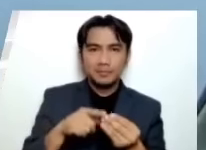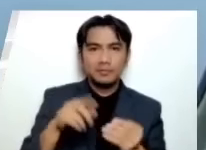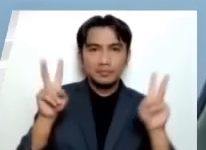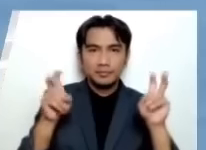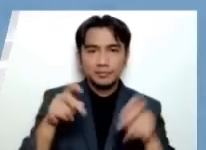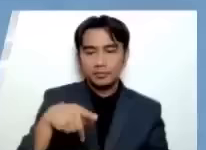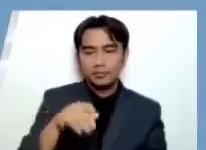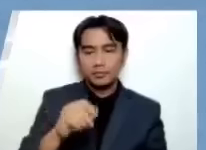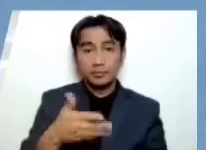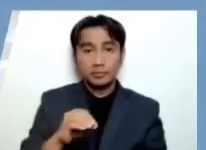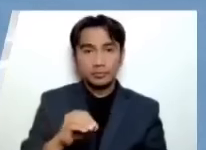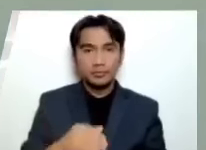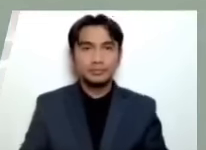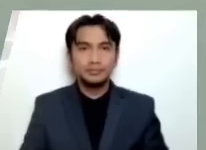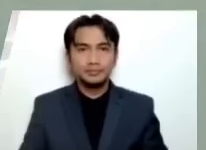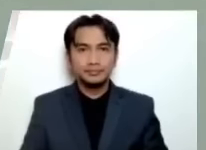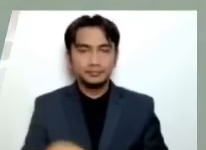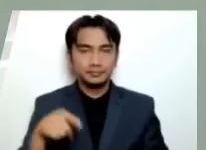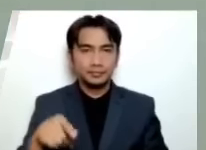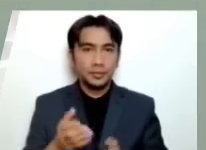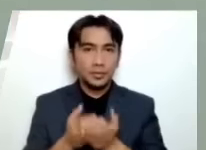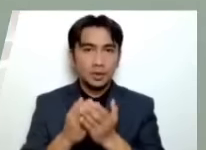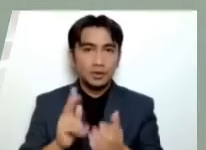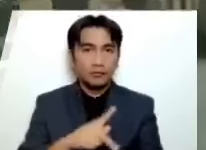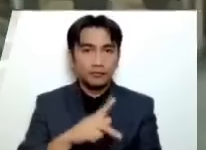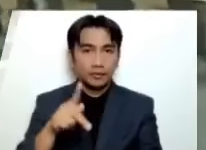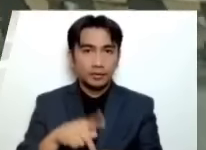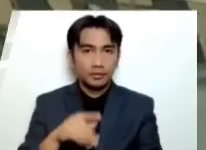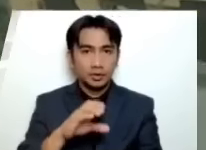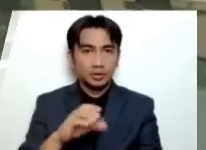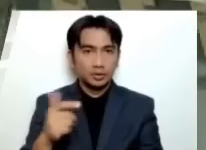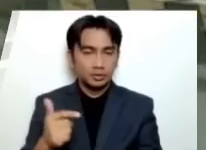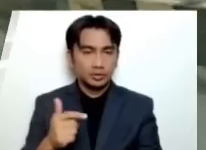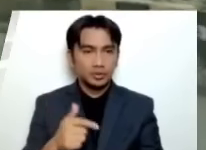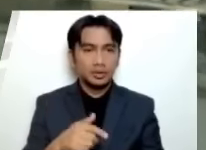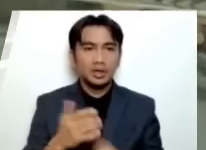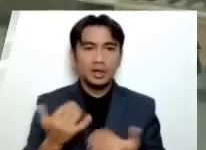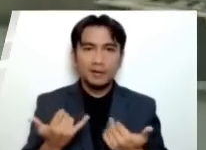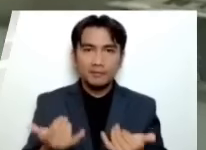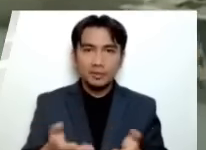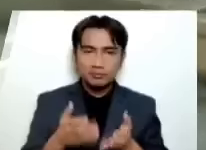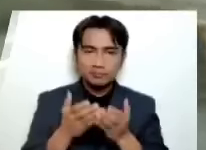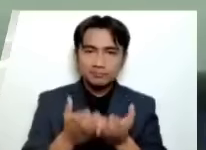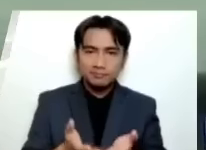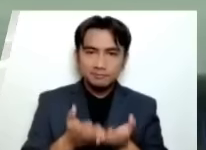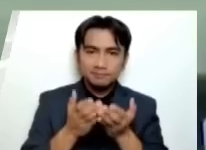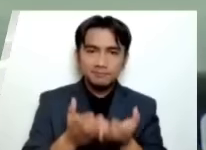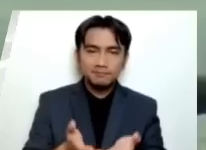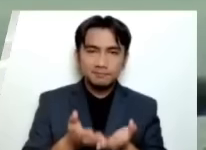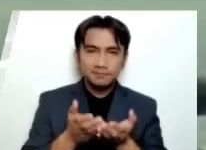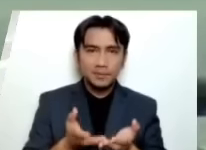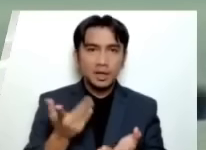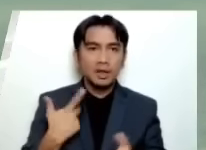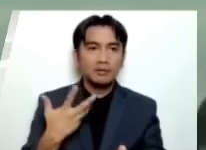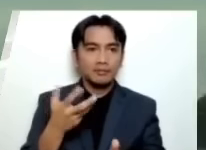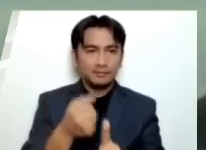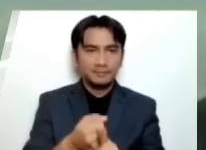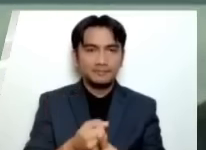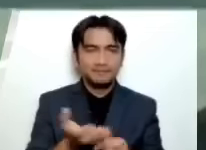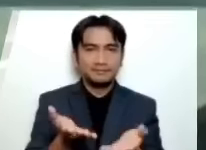Barko ng Philippine Coast Guard kapalit ng BRP Teresa Magbanua sa pagpapatrol sa Escoda Shoal na karating na roon ayon sa National